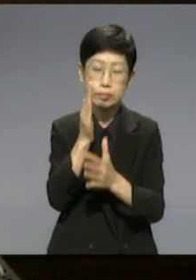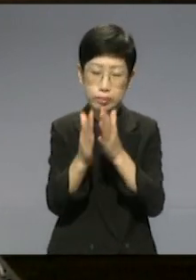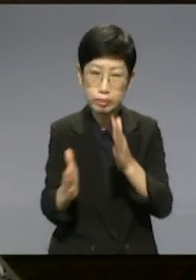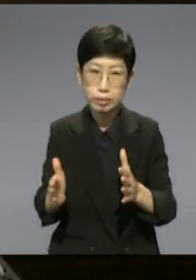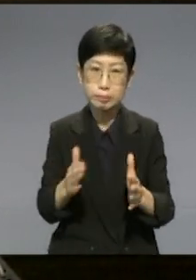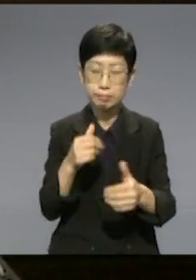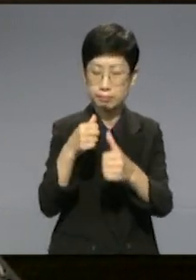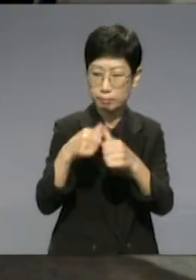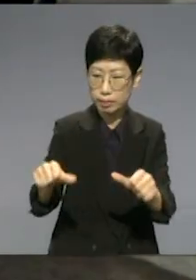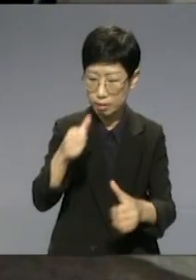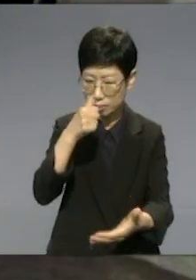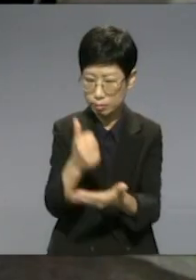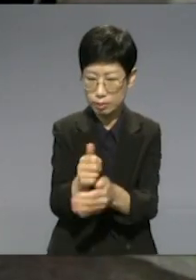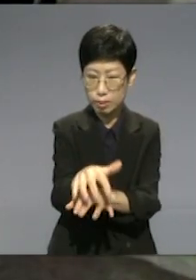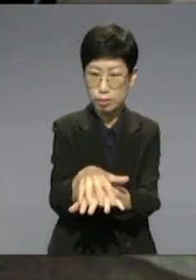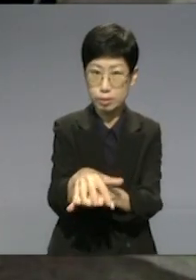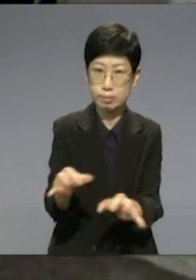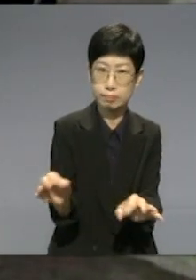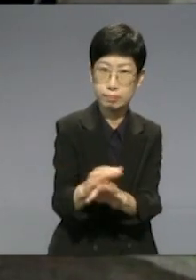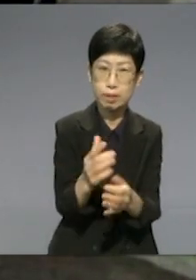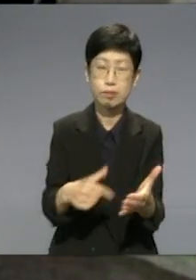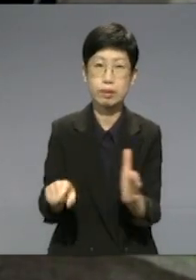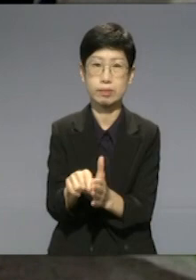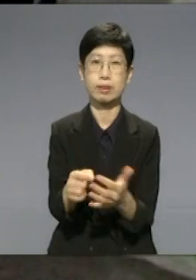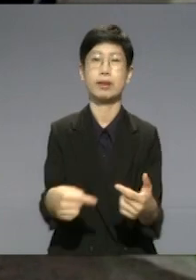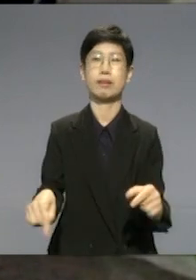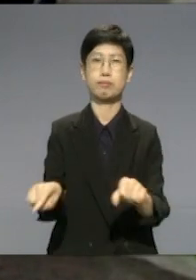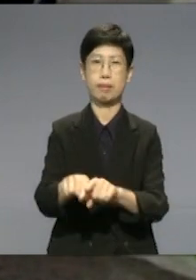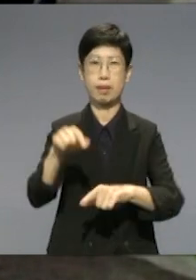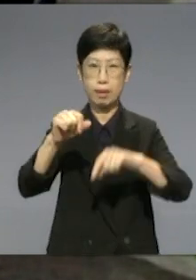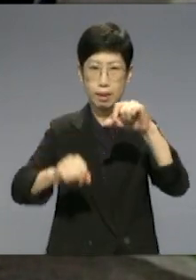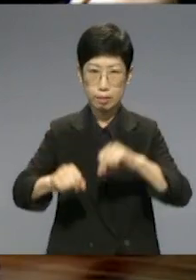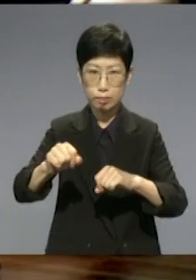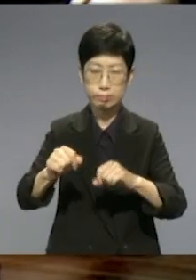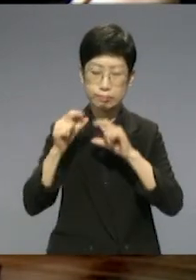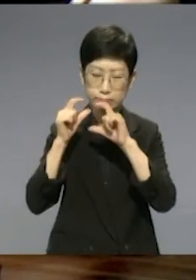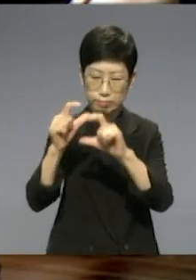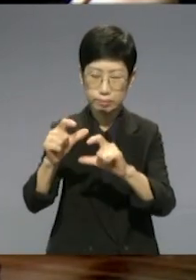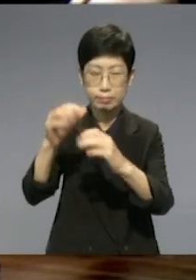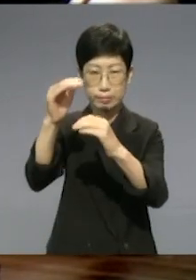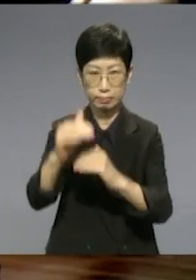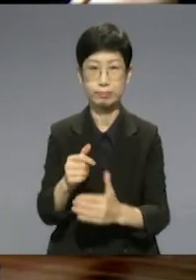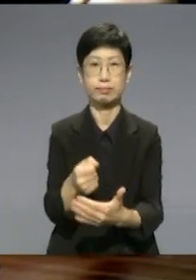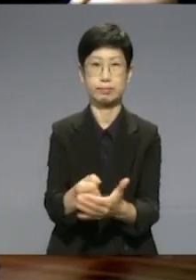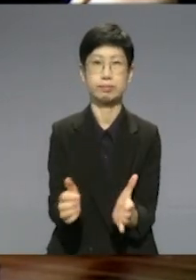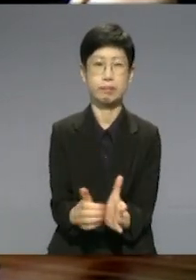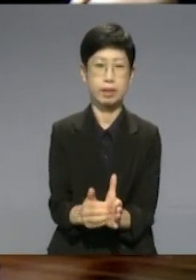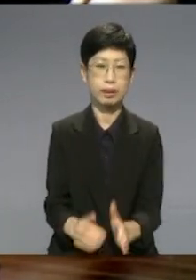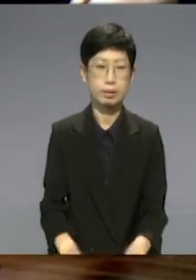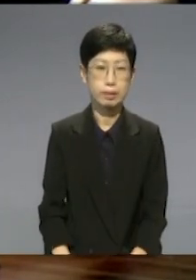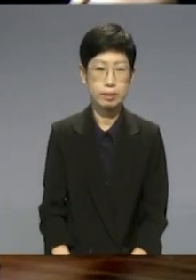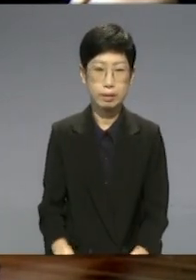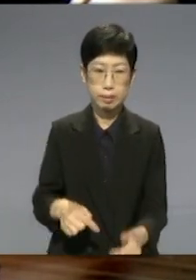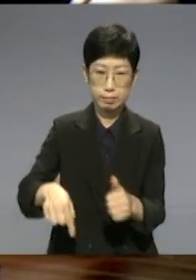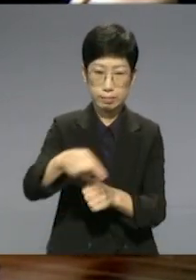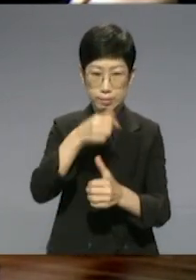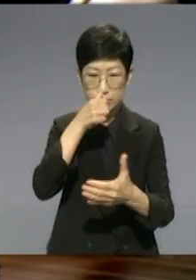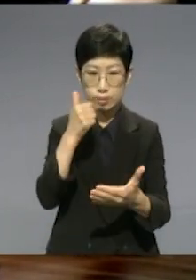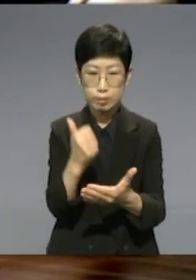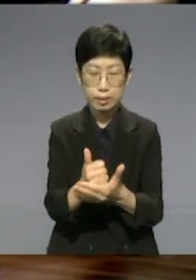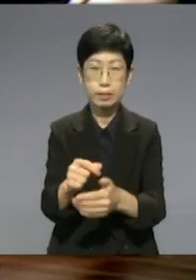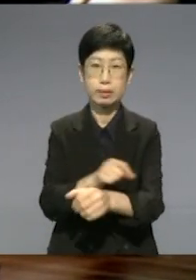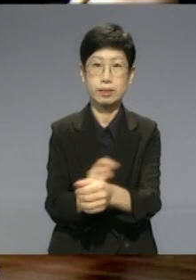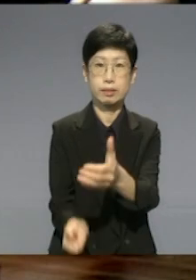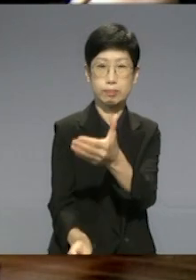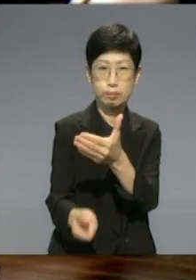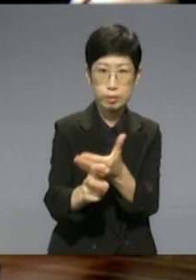척결에 공동으로 대응한다는 내용의 베링 선언이 채택됐습니다. Propongo aquí una alianza firme y clara